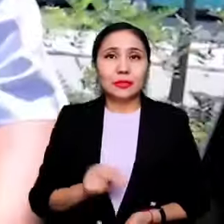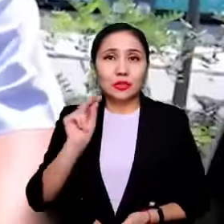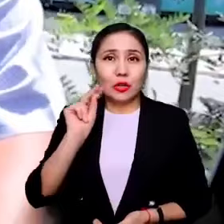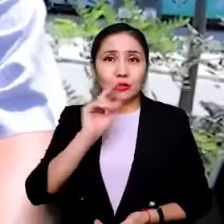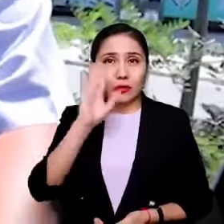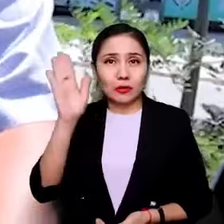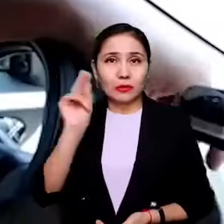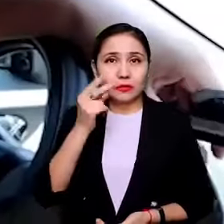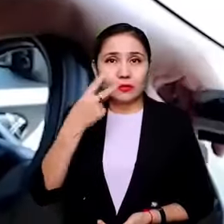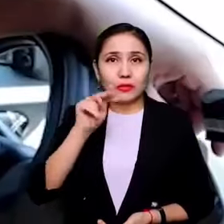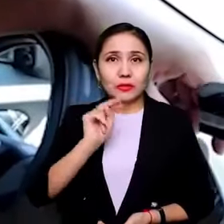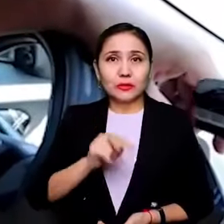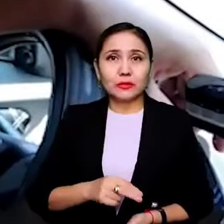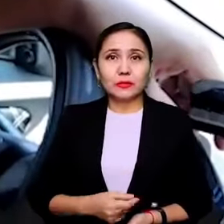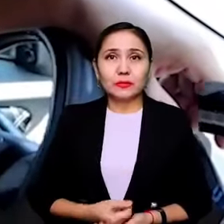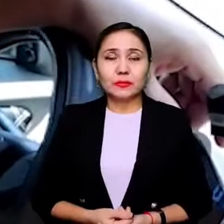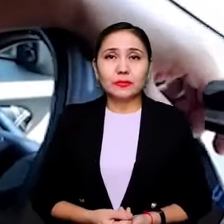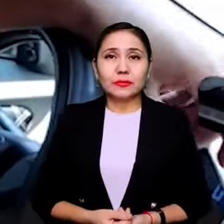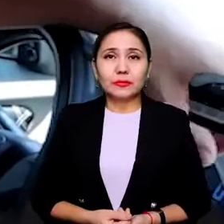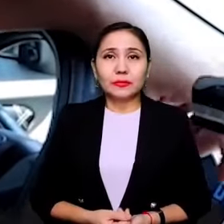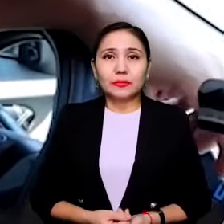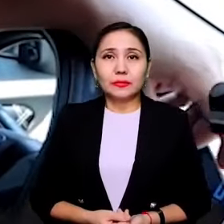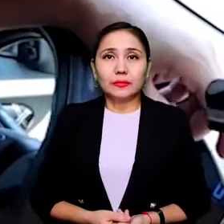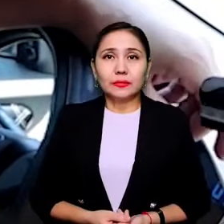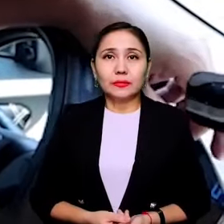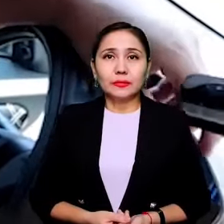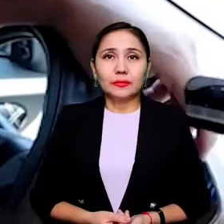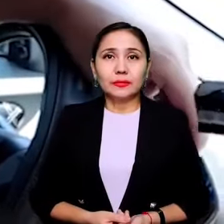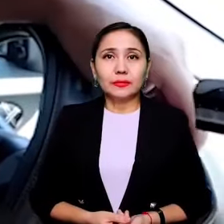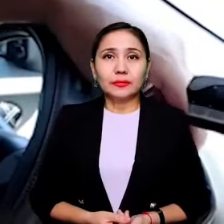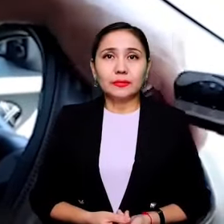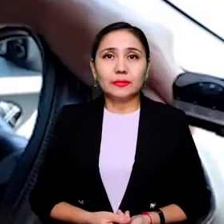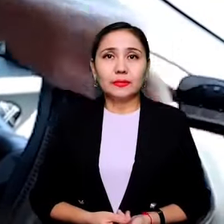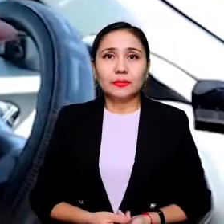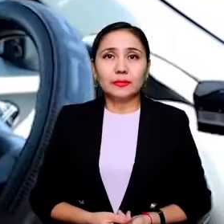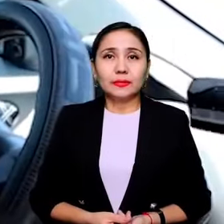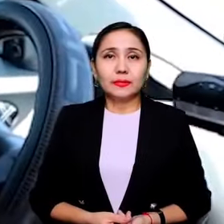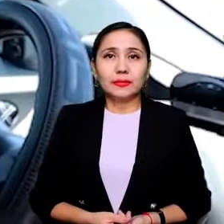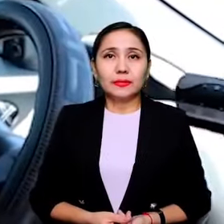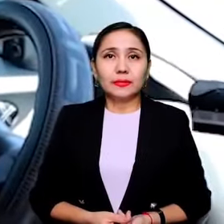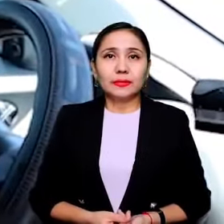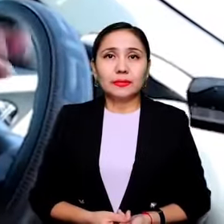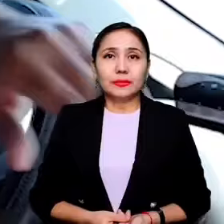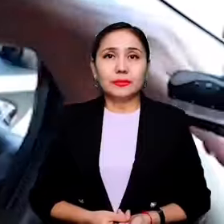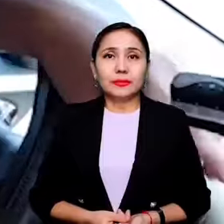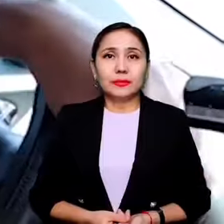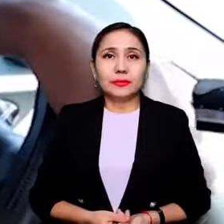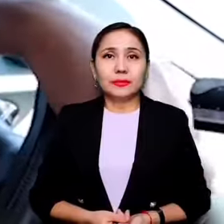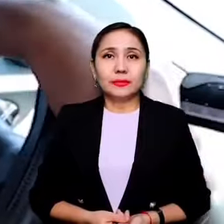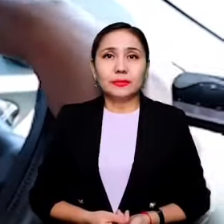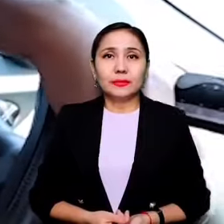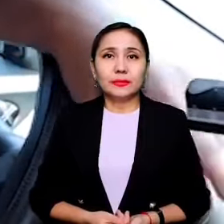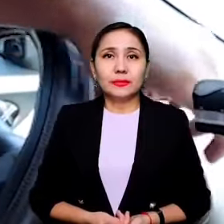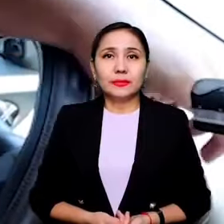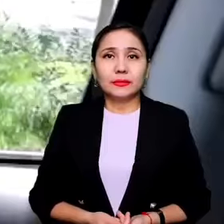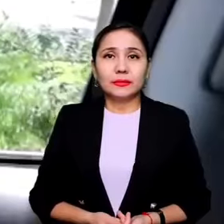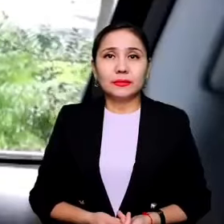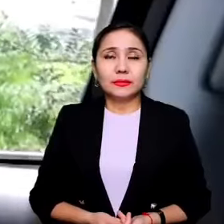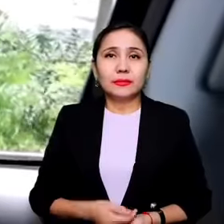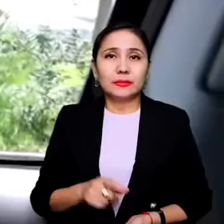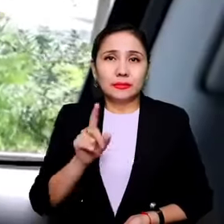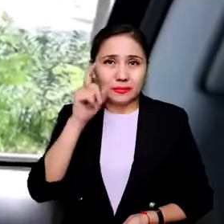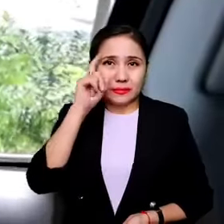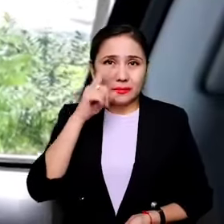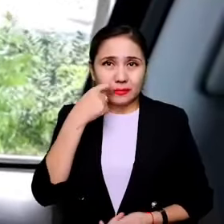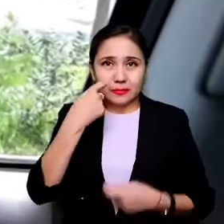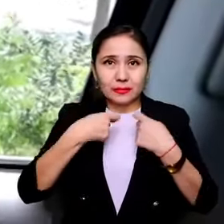Chilonzorga 20 ming. Bu haydovchi ham imo ishoralar tilida gapirdi va ular bir-birlarini tushunmadilar. Nima